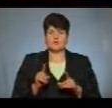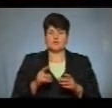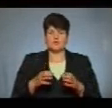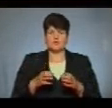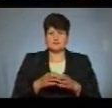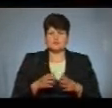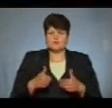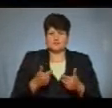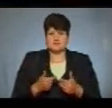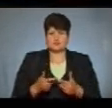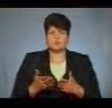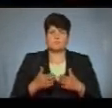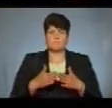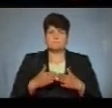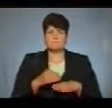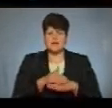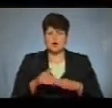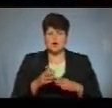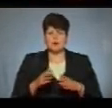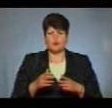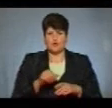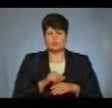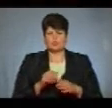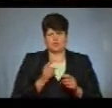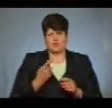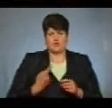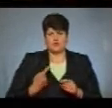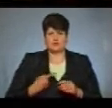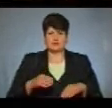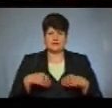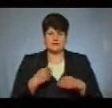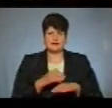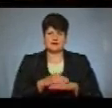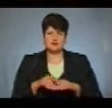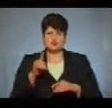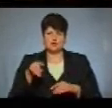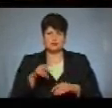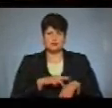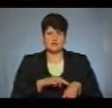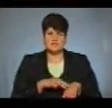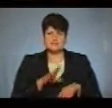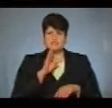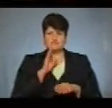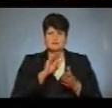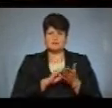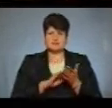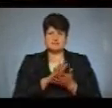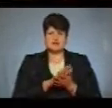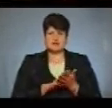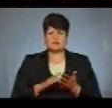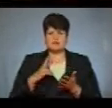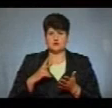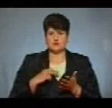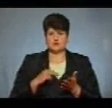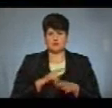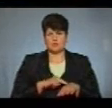охорони. За її словами, охоронці описали викрадене, записали номер мікроавтобуса та надали адресу і номер до поліції. Дівчина писала заяву до французької